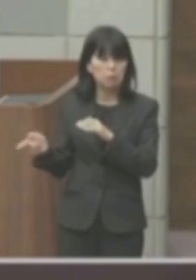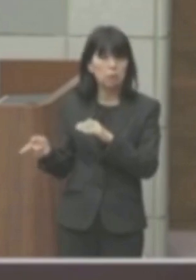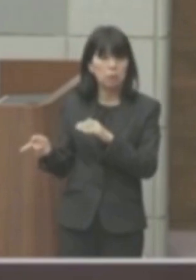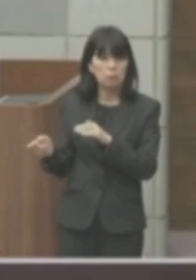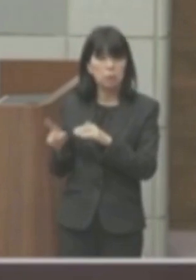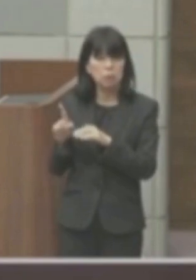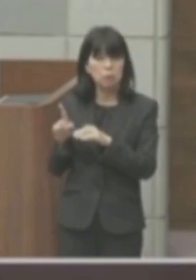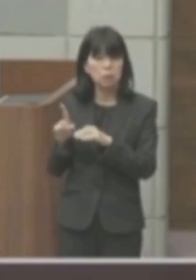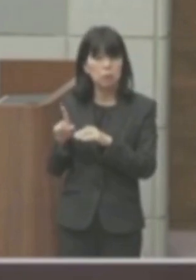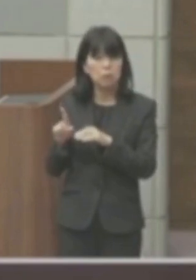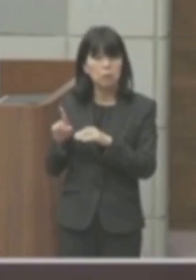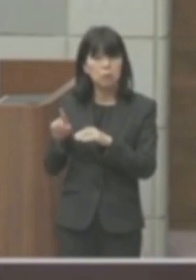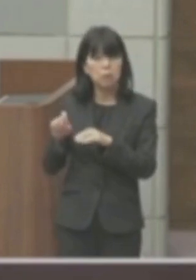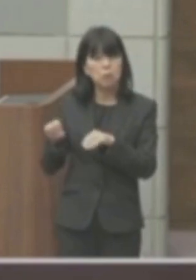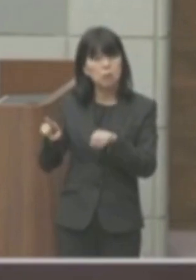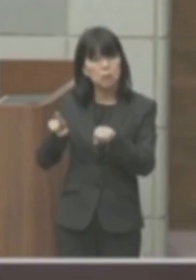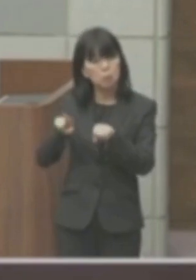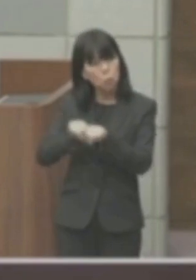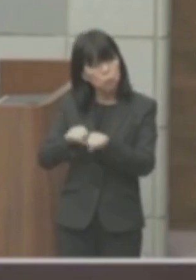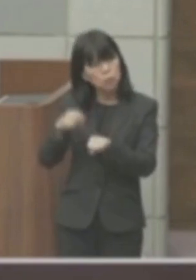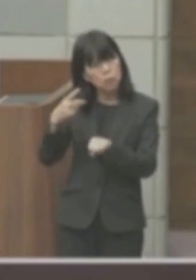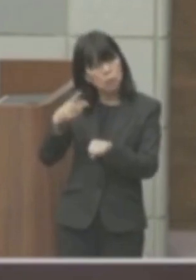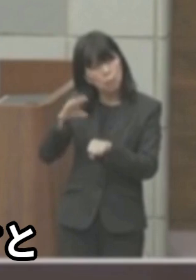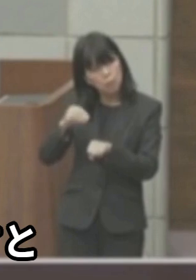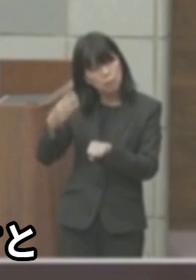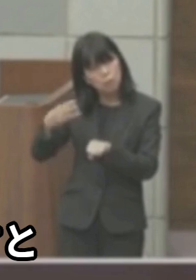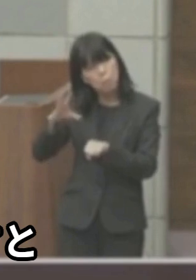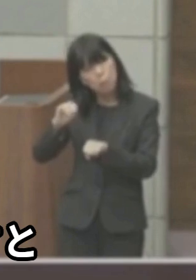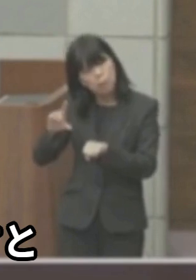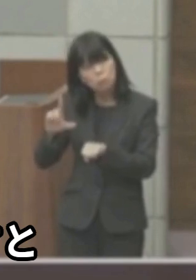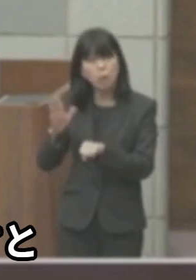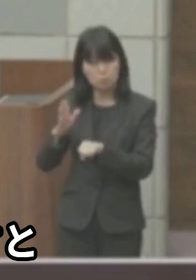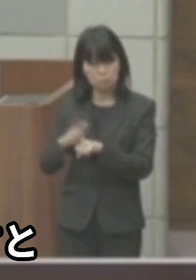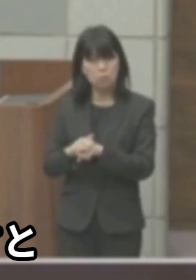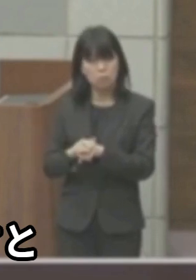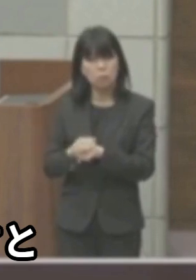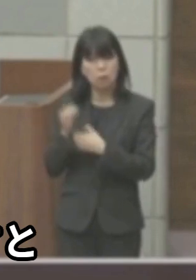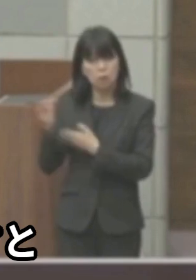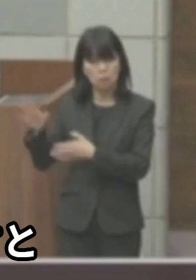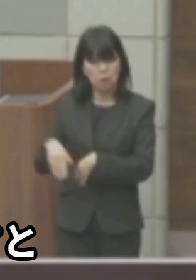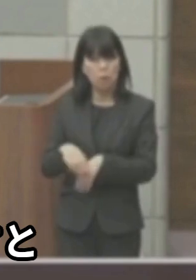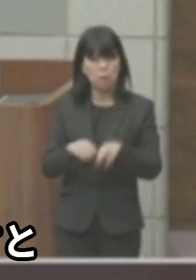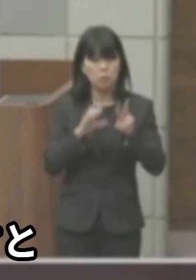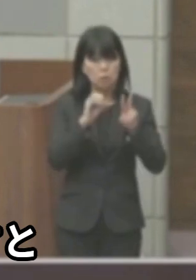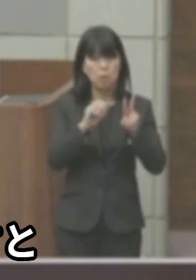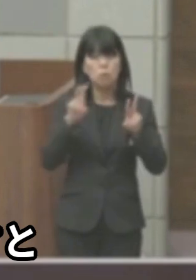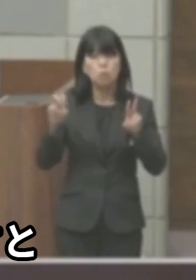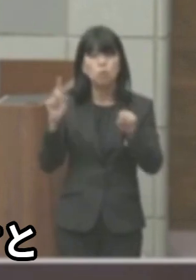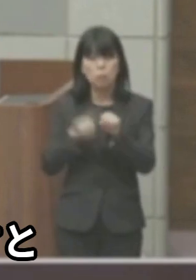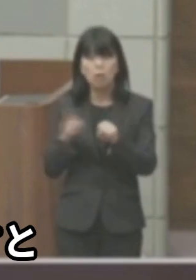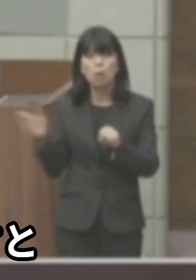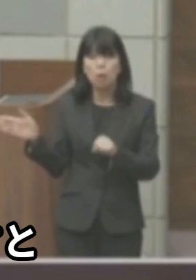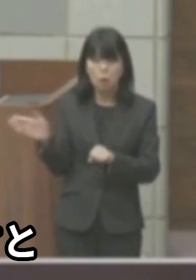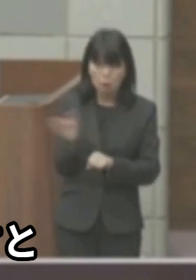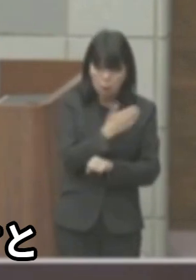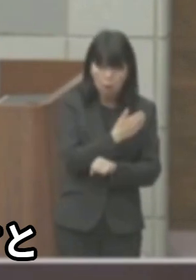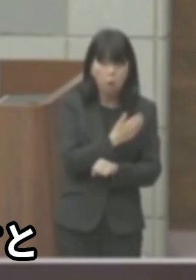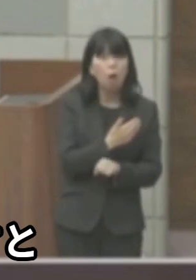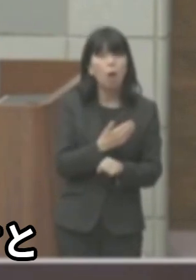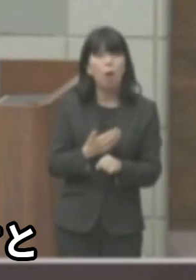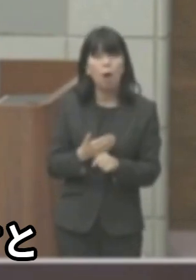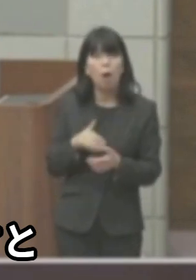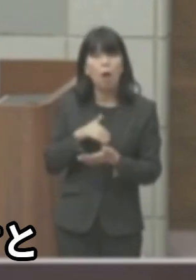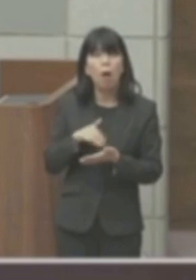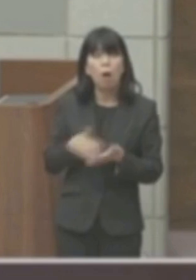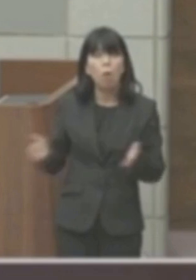1億3000万のお金がかかっているという状況なので、この2020年からの累